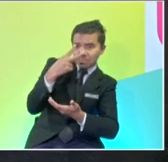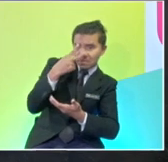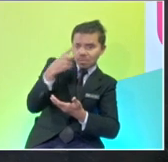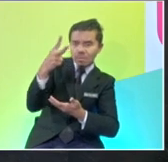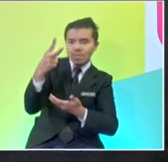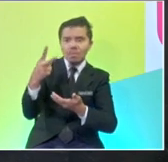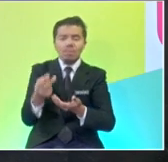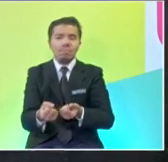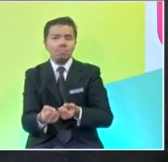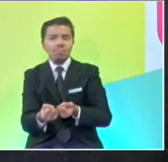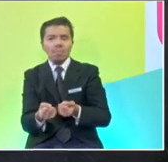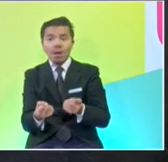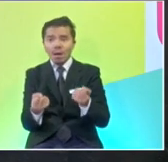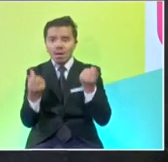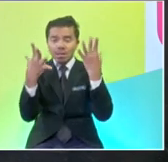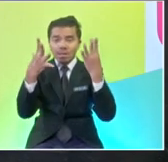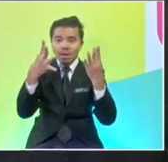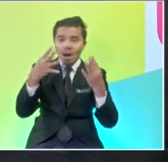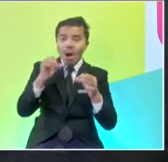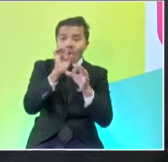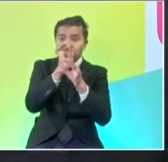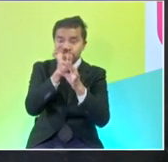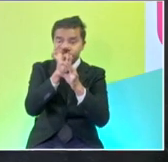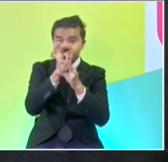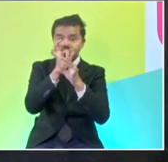yang berwarna-warni disini